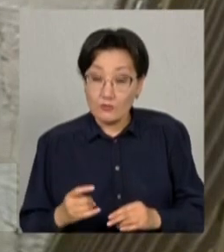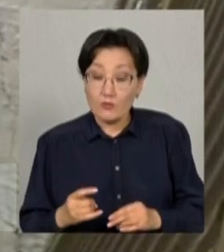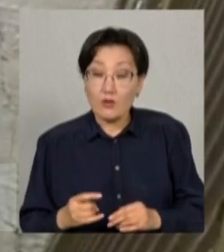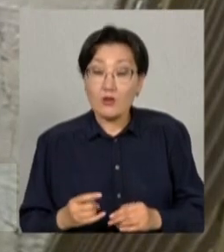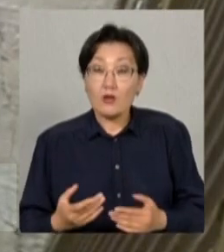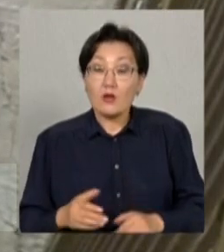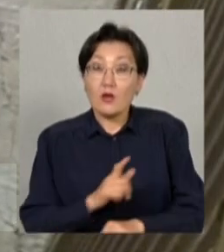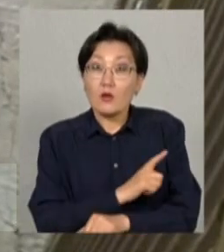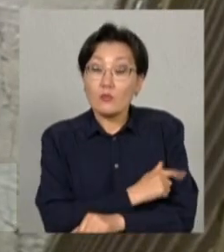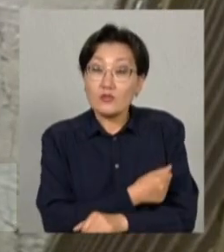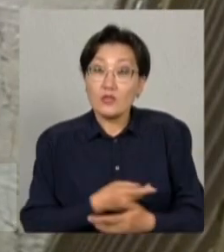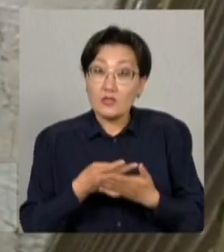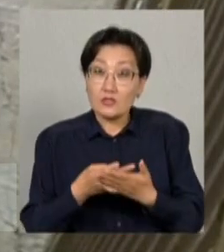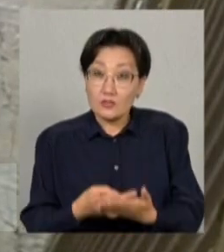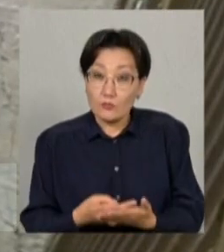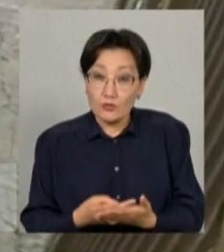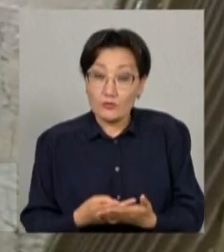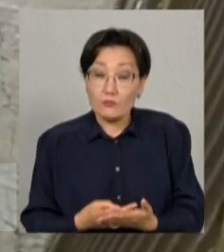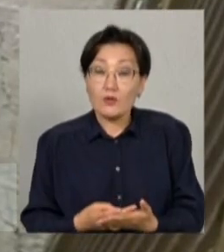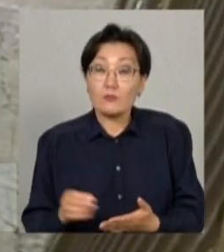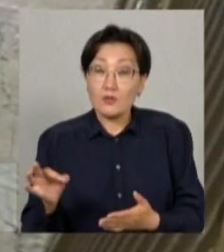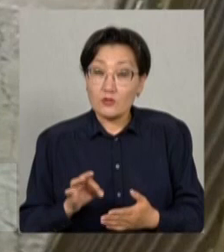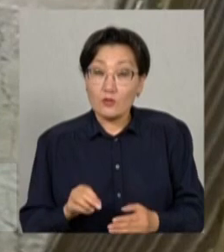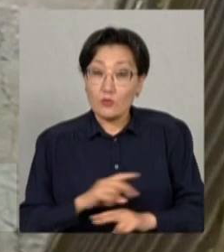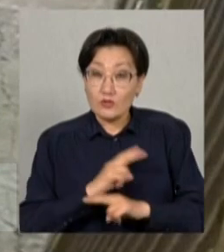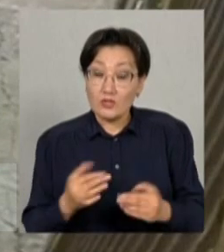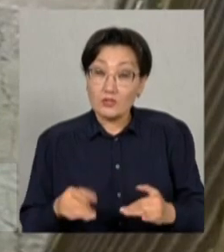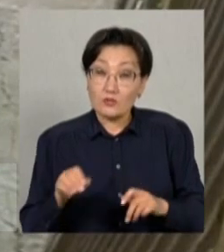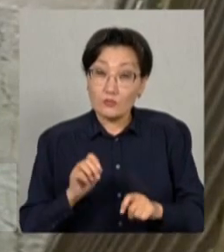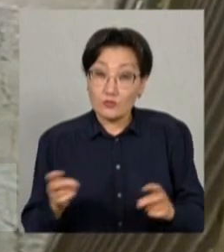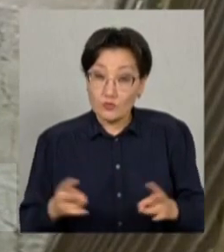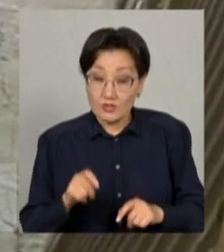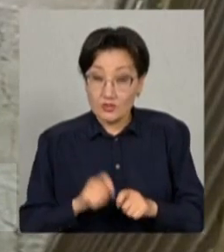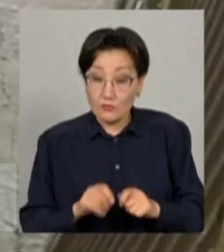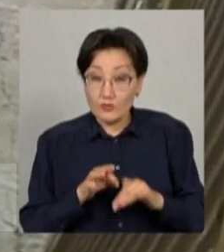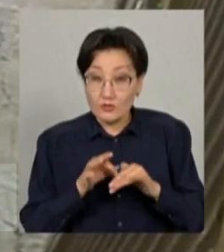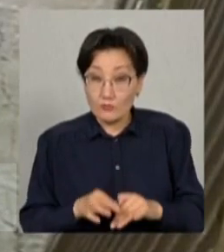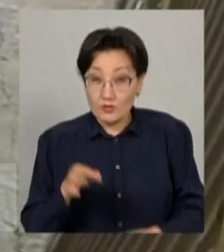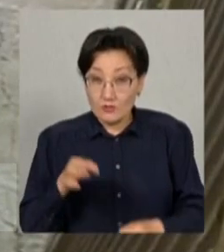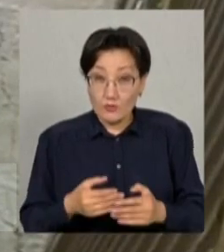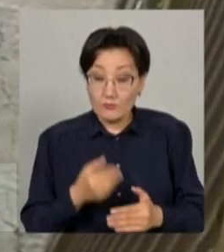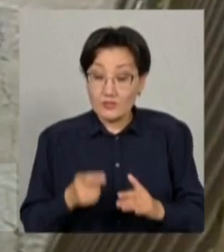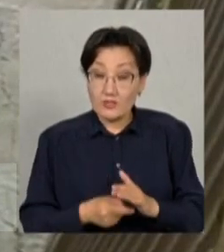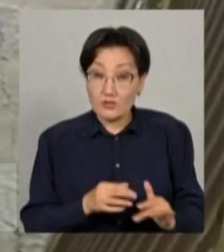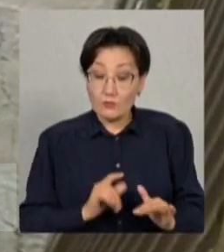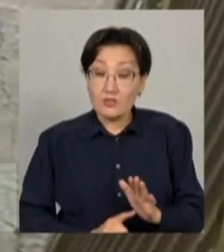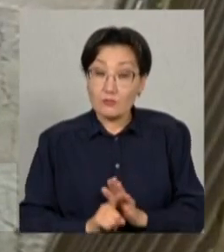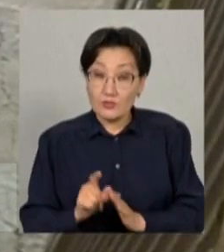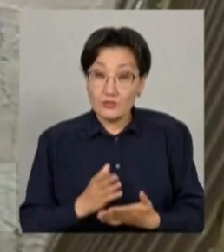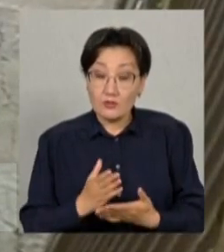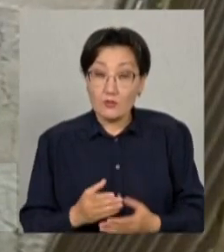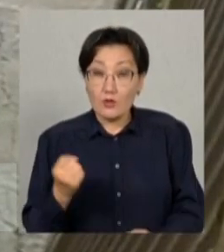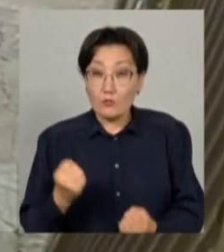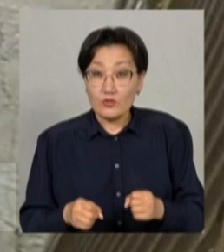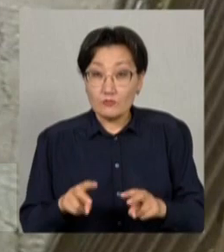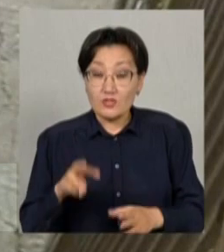аудандық ауруханаға жеткізілген бойда көз жұмыпты. Қазір қажетті сараптамалар тағайындалған, сотқа дейінгі тергеп тексеру басталды. Көлік